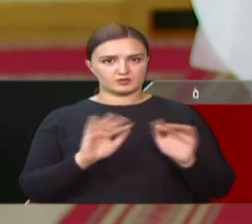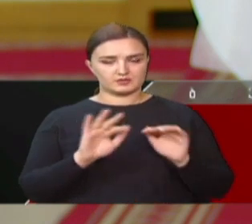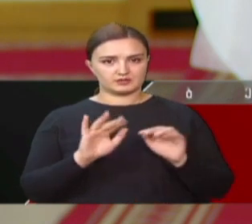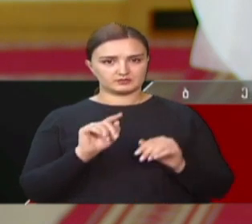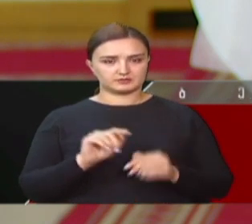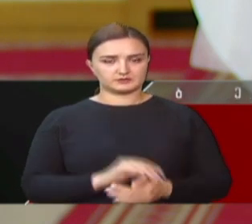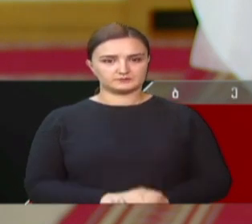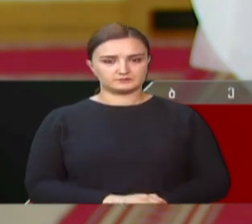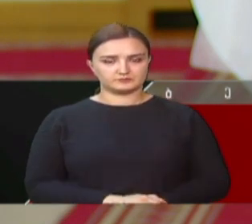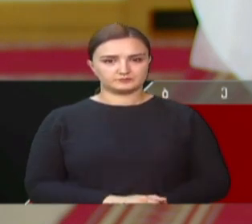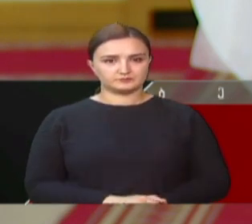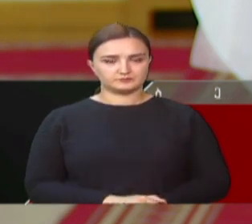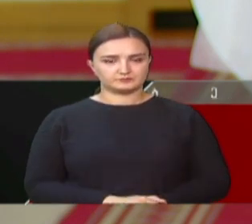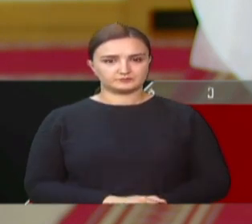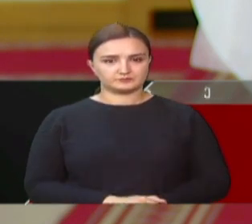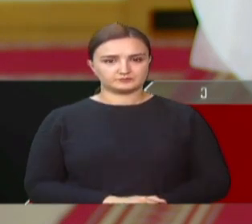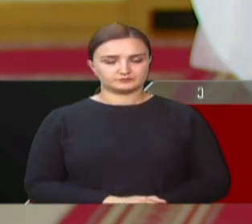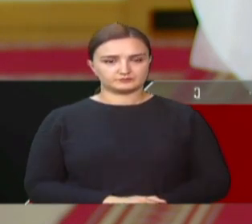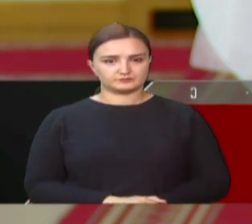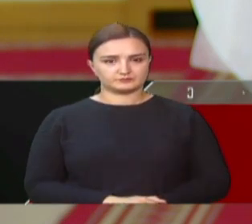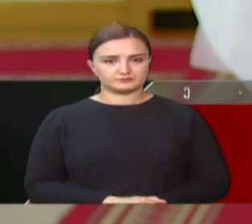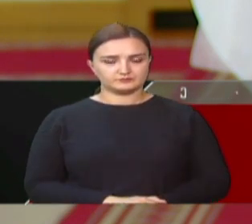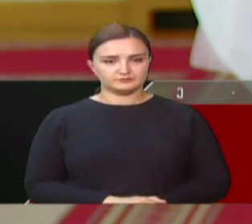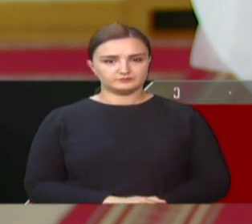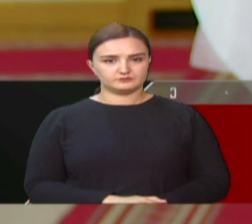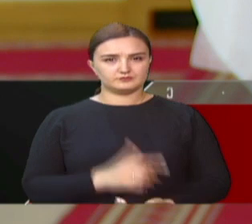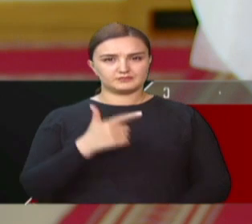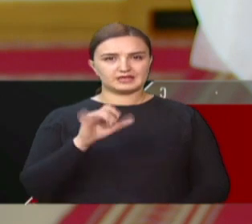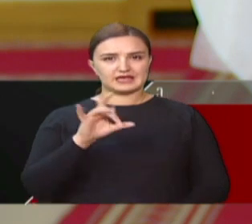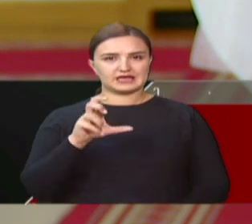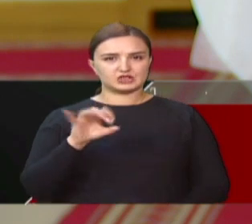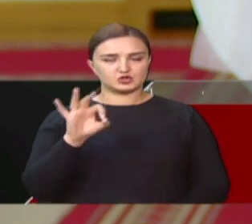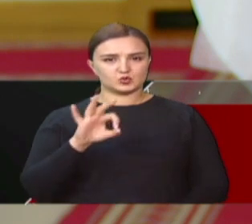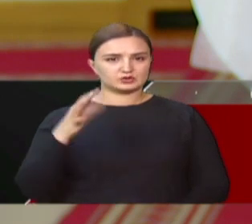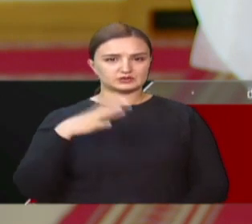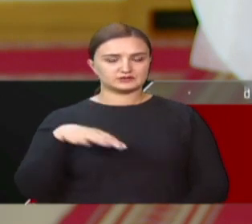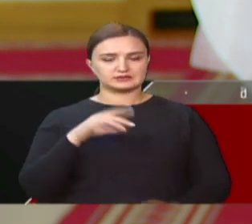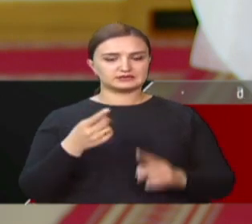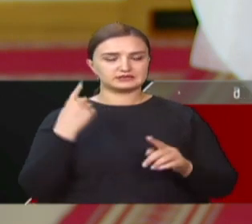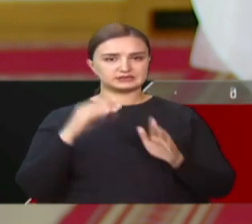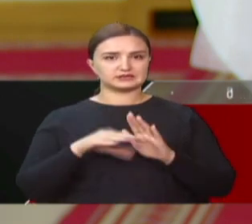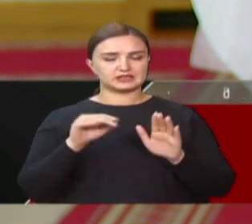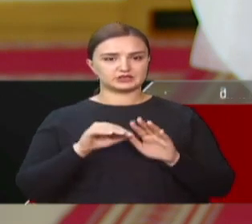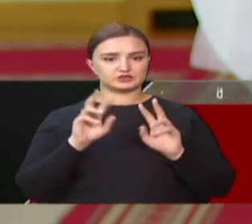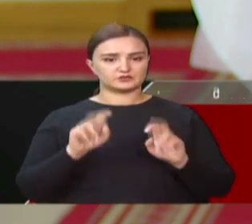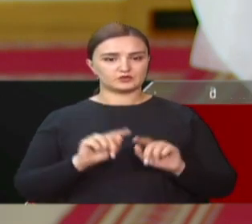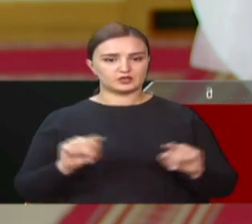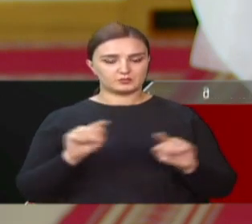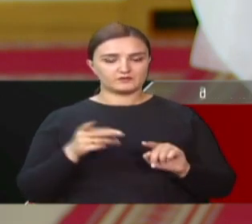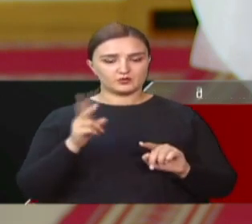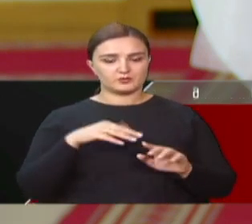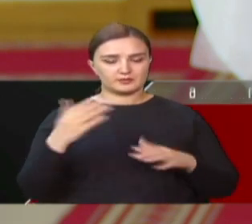სიმებს ეხება. გახსოვს თქვენ ალბათ გარეჯი საქართველოა ეს პროექტი, ეს მთელი წინასაარჩევნო კამპანია და შემდეგ